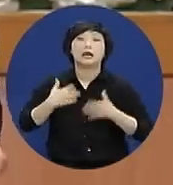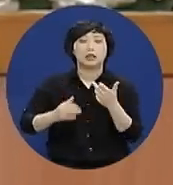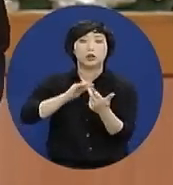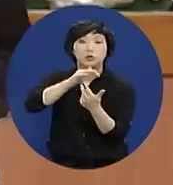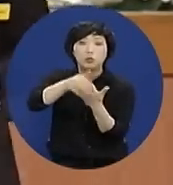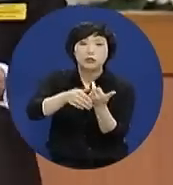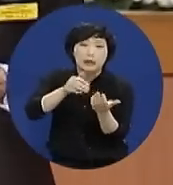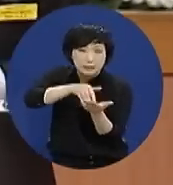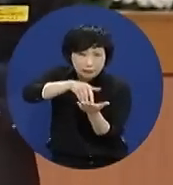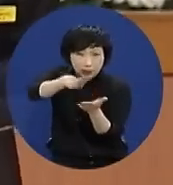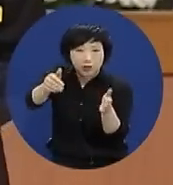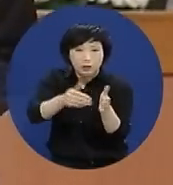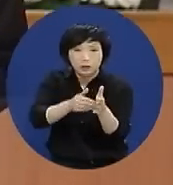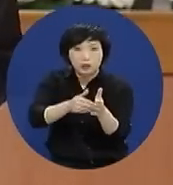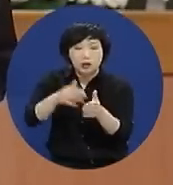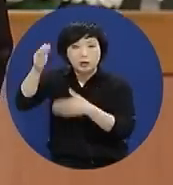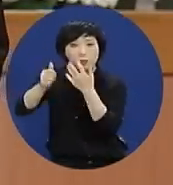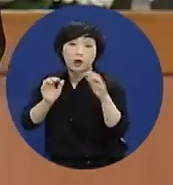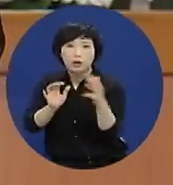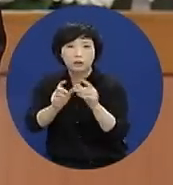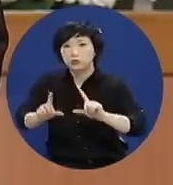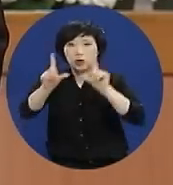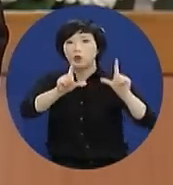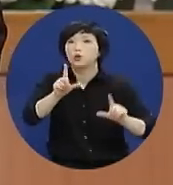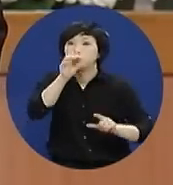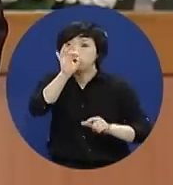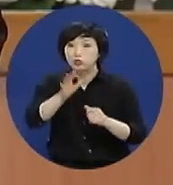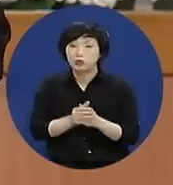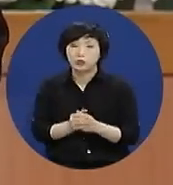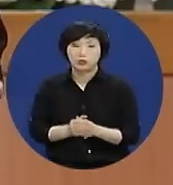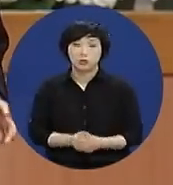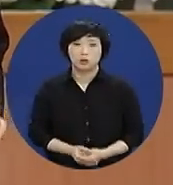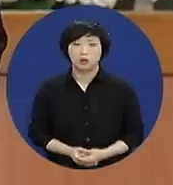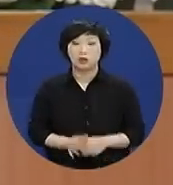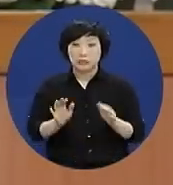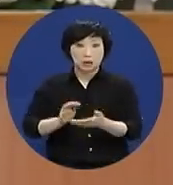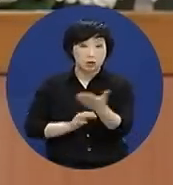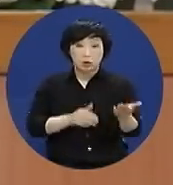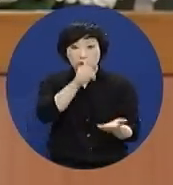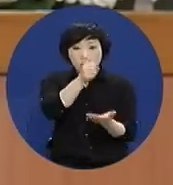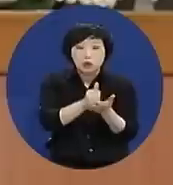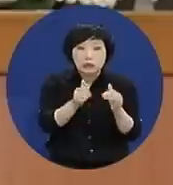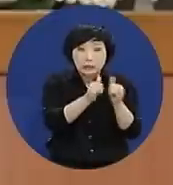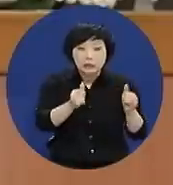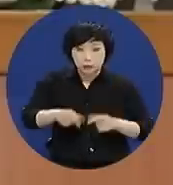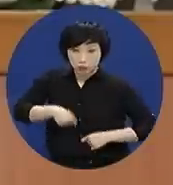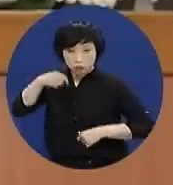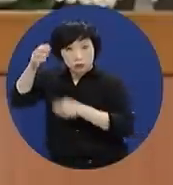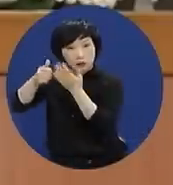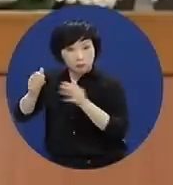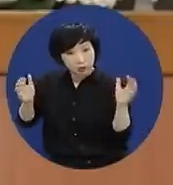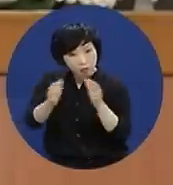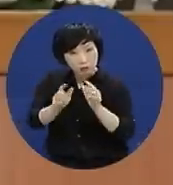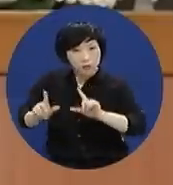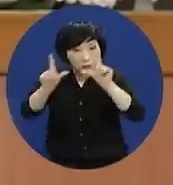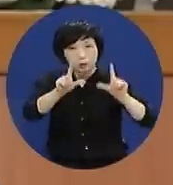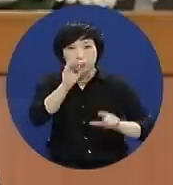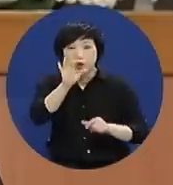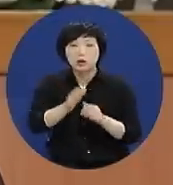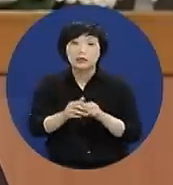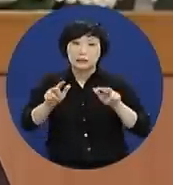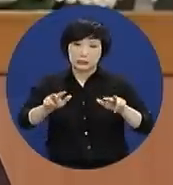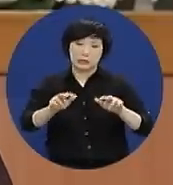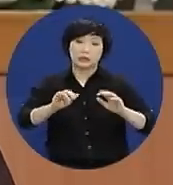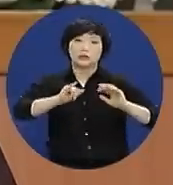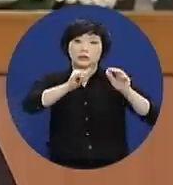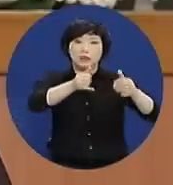はエデンの園から追い出されました神と共に暮らすことができなくなったからですまさに罪人と気